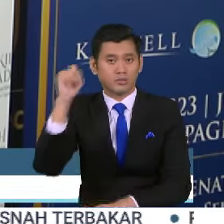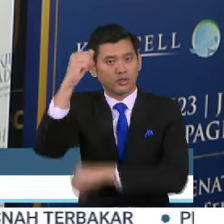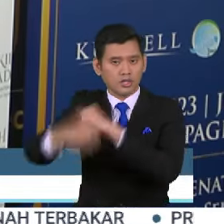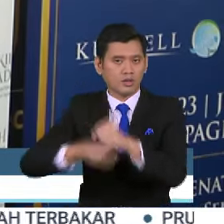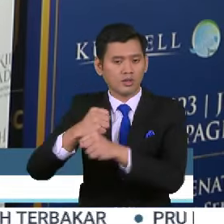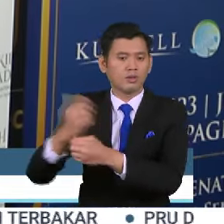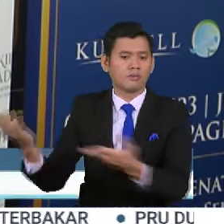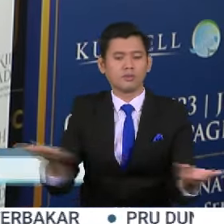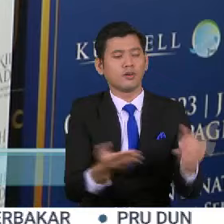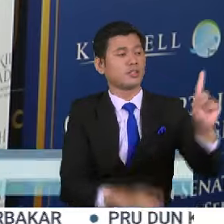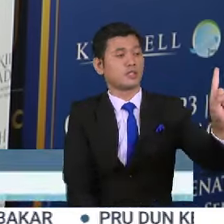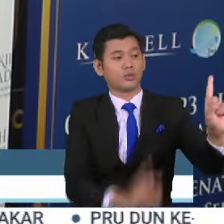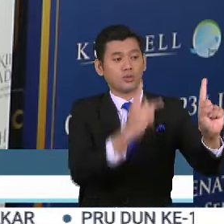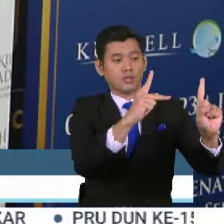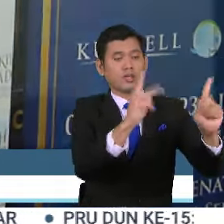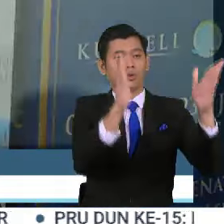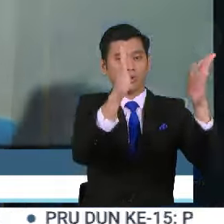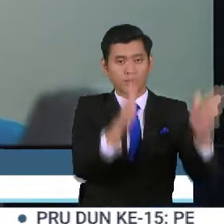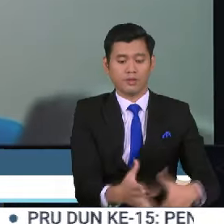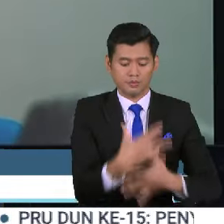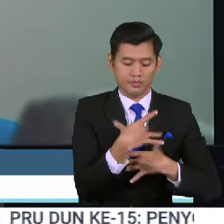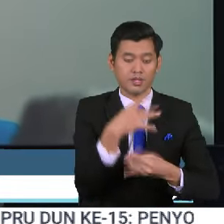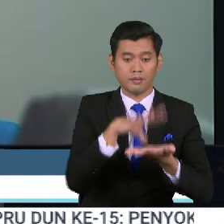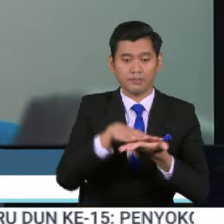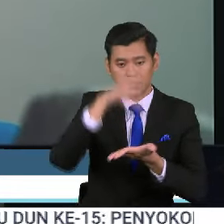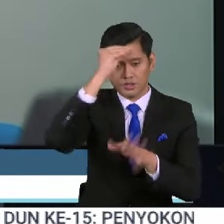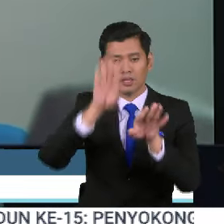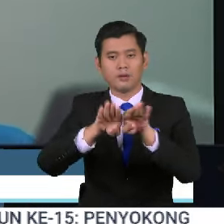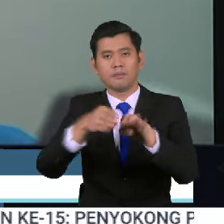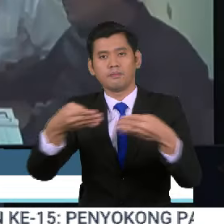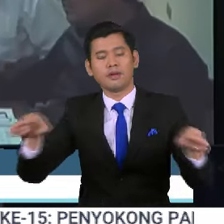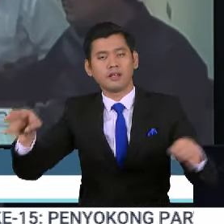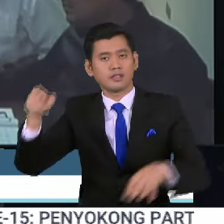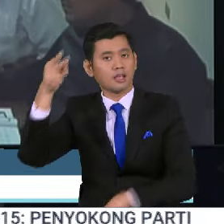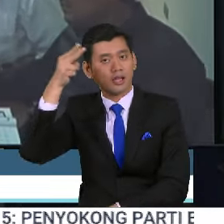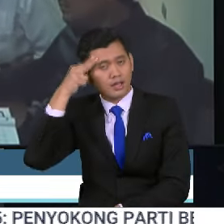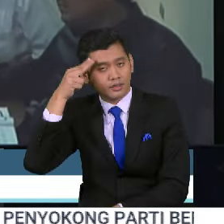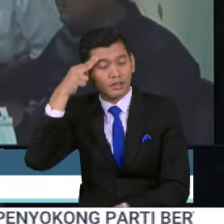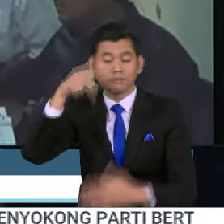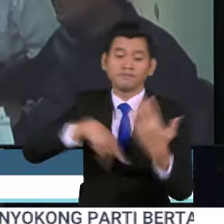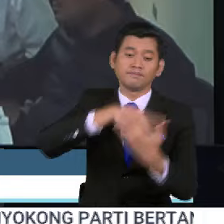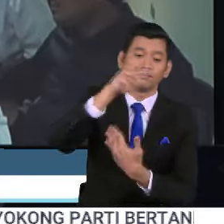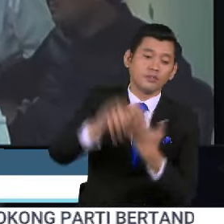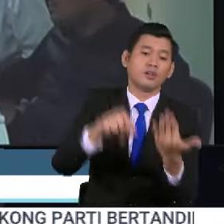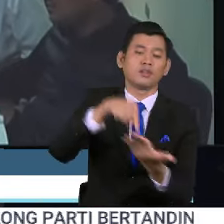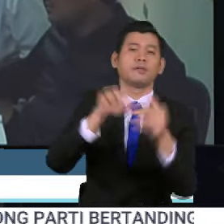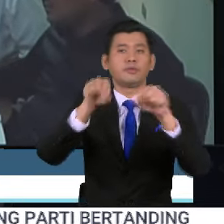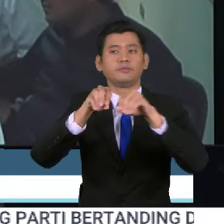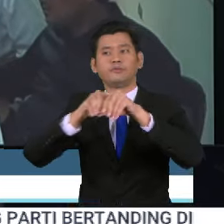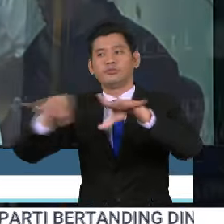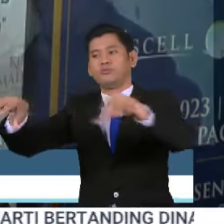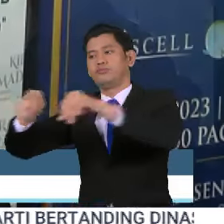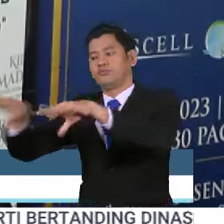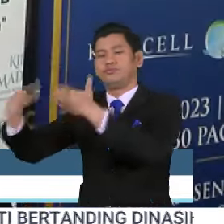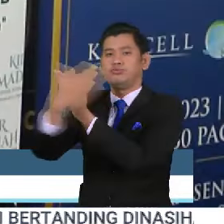rancang untuk bau lebih kurang satu ribu orang yang berminat untuk belajar bahasa Arab dan mungkin program seperti ini dapat dilebarkan negara